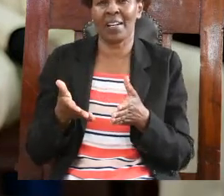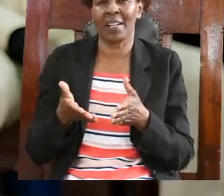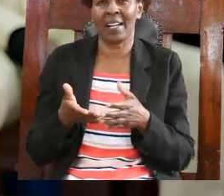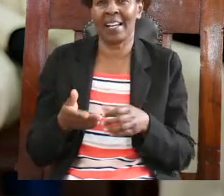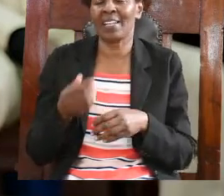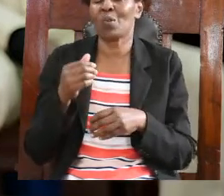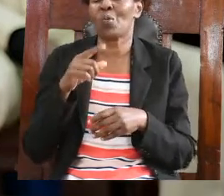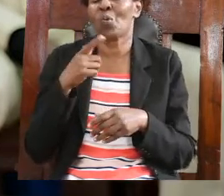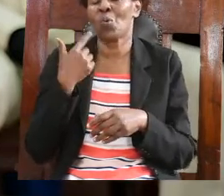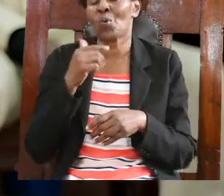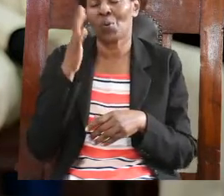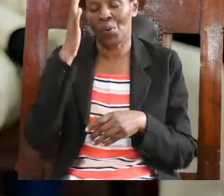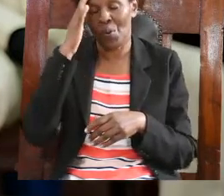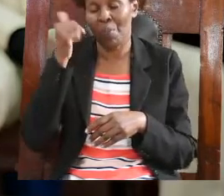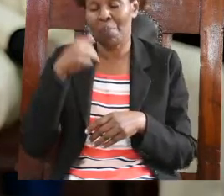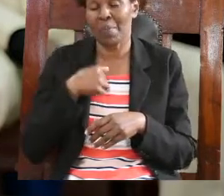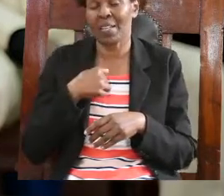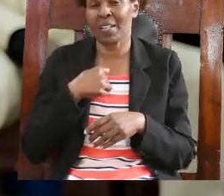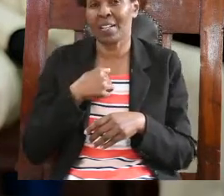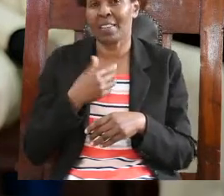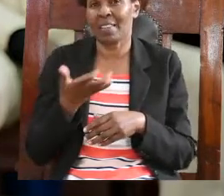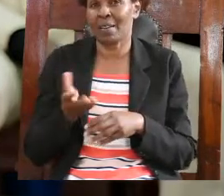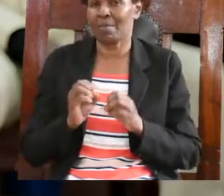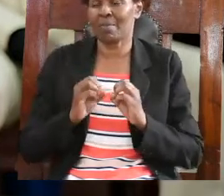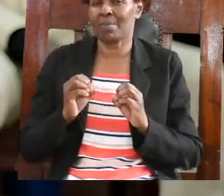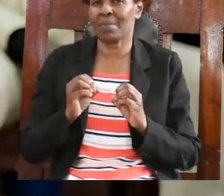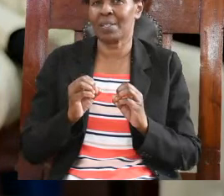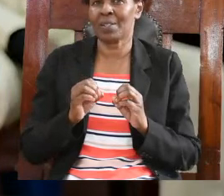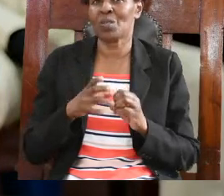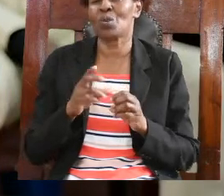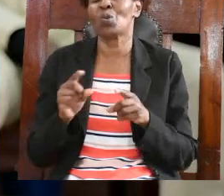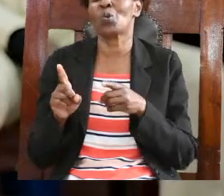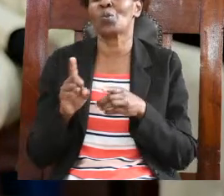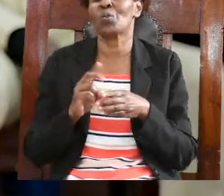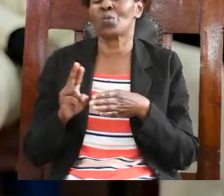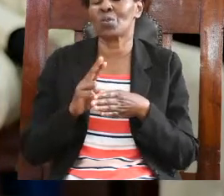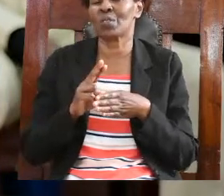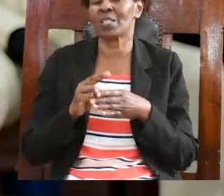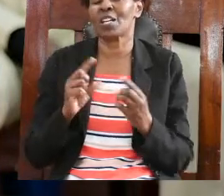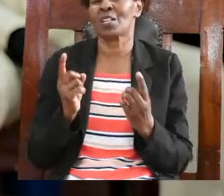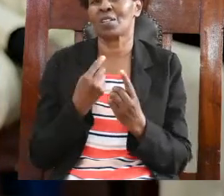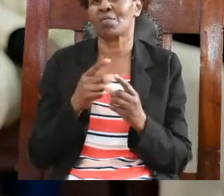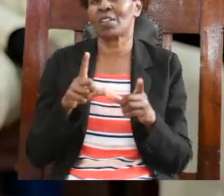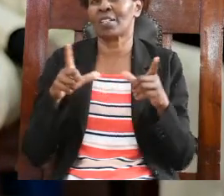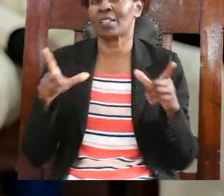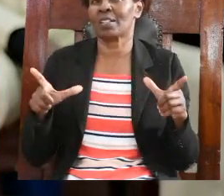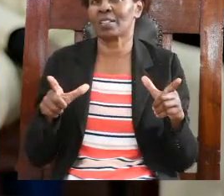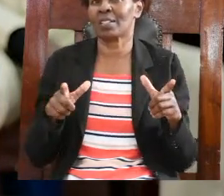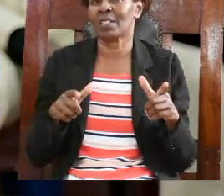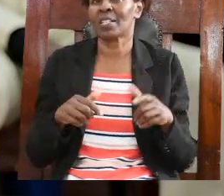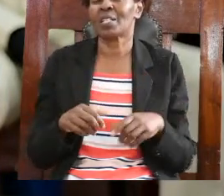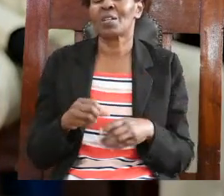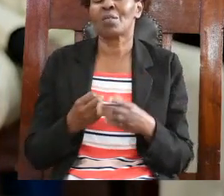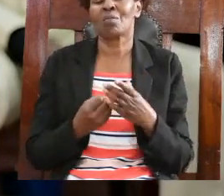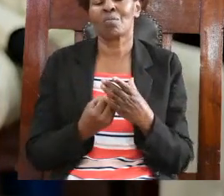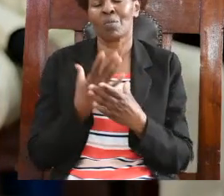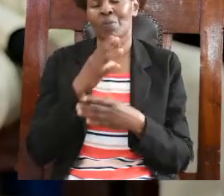hawako, ninakuwa tofauti. Mungu anatukumbusha siku ya leo, ukomavu wa